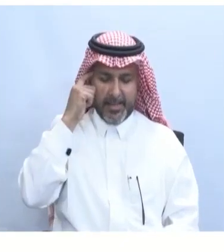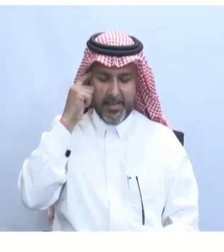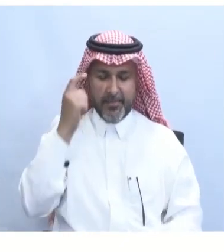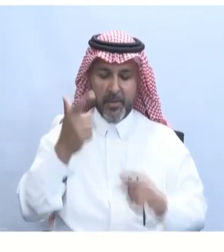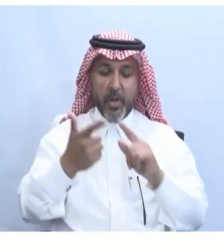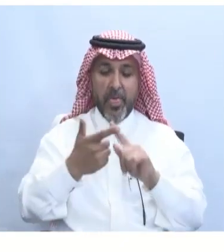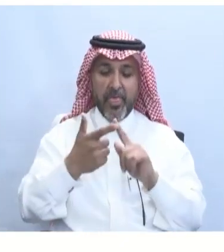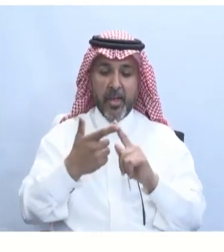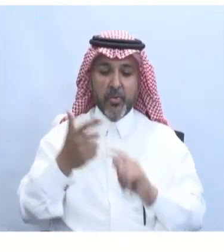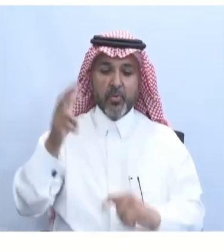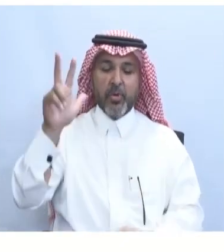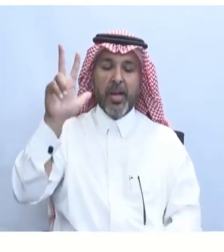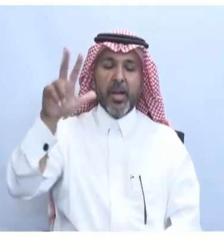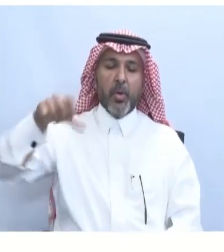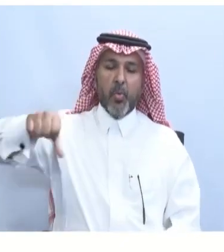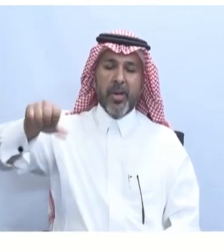الولايات